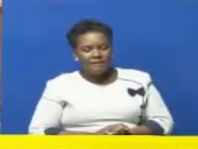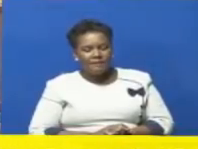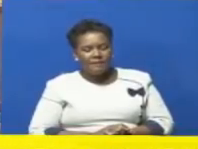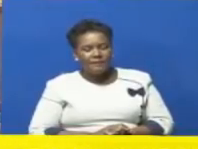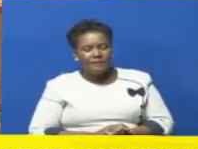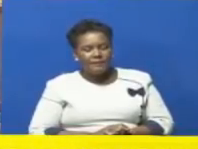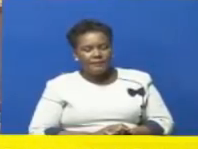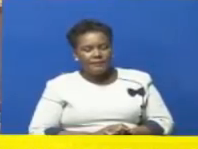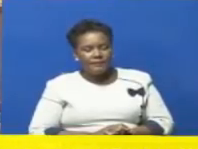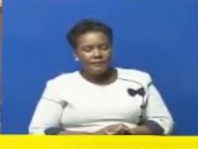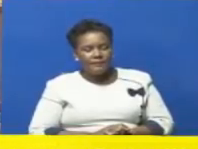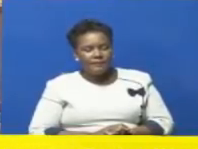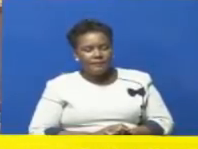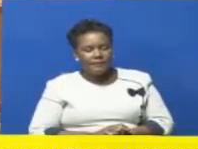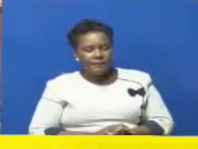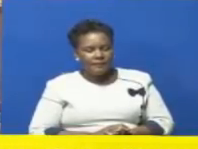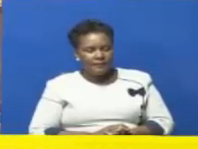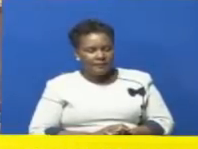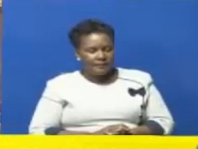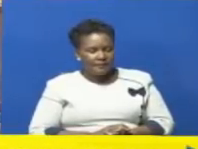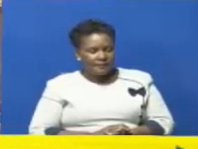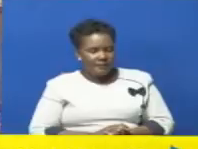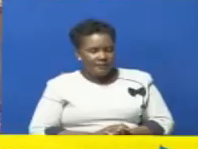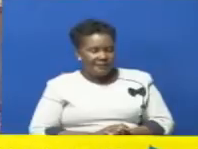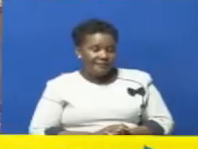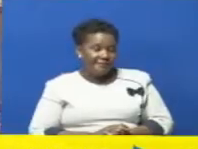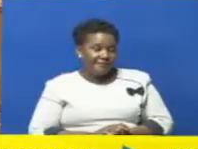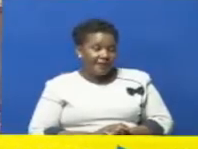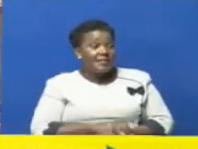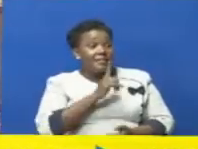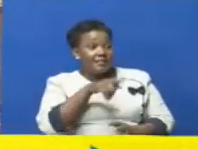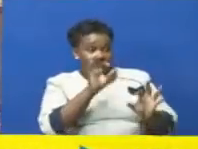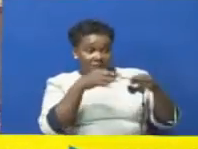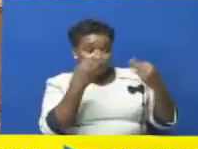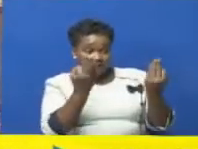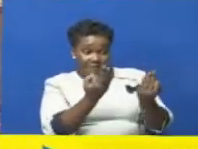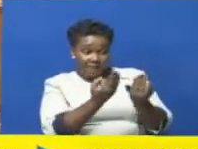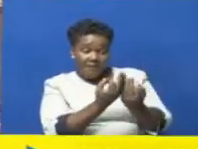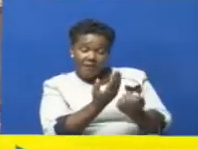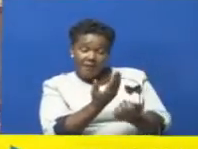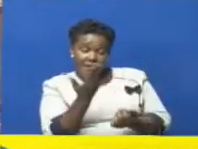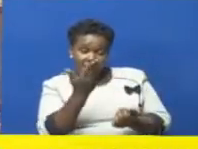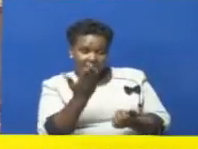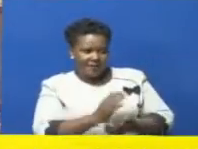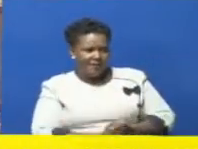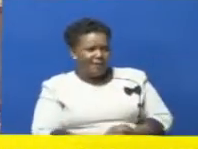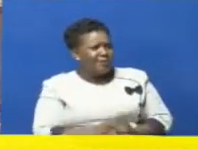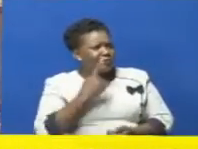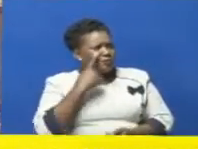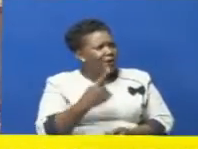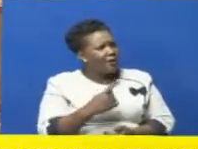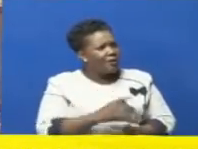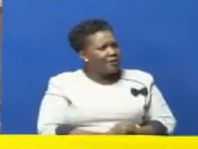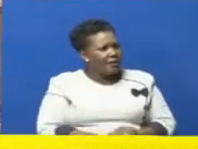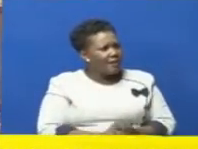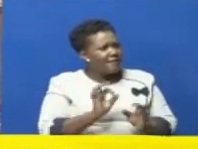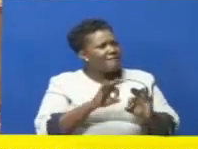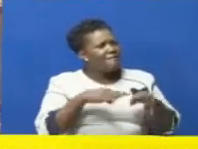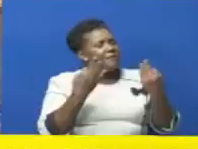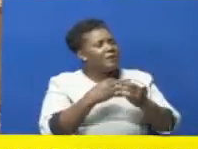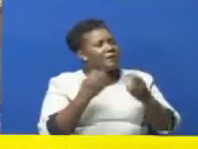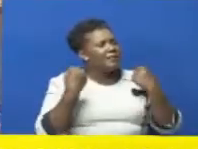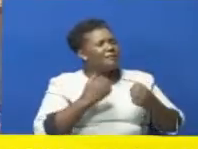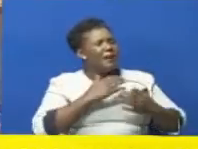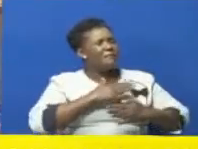zetu kubwa Tanzania hapa. Unakuta familia nzima wanashabikia timu fulani. Hapo unakuta wengi ni timu fulani lakini mtu mmoja ama wawili wakawa